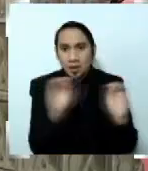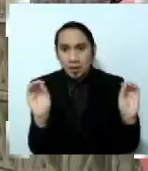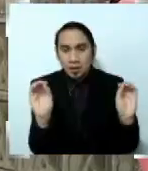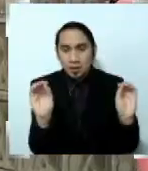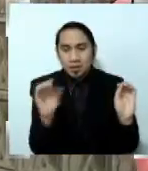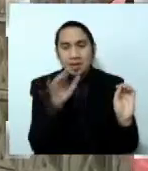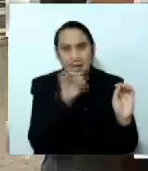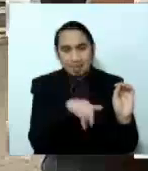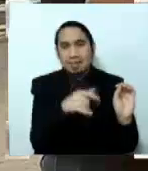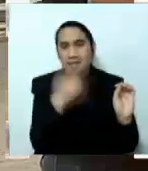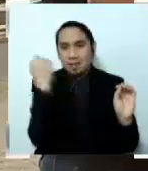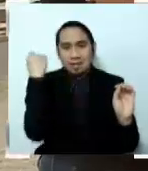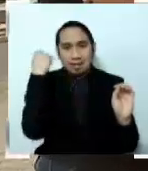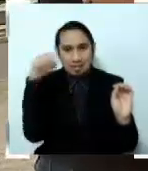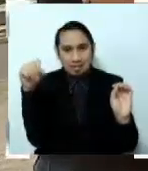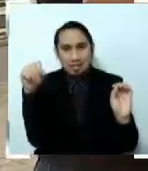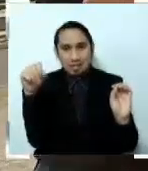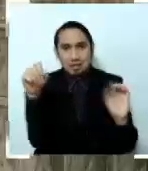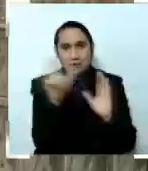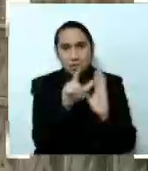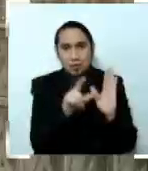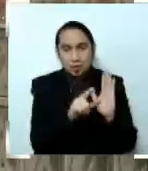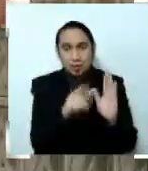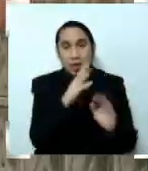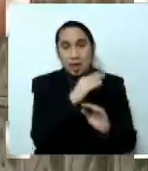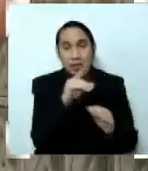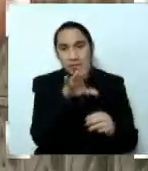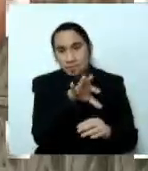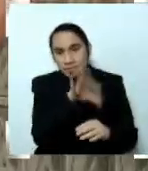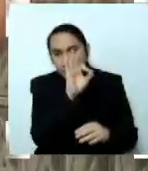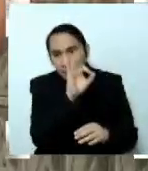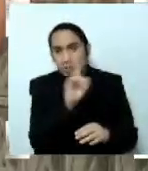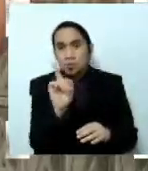of the revenue code, meron na silang natagpuan na 10